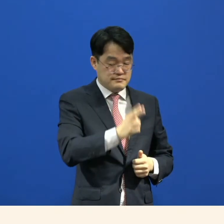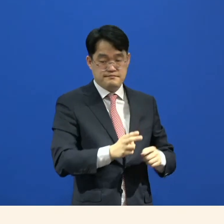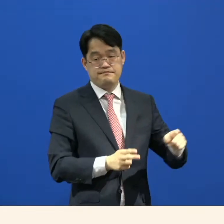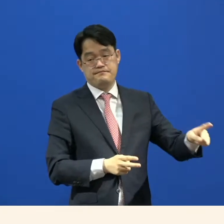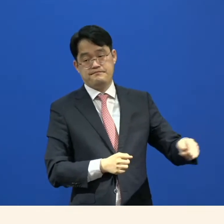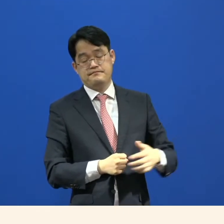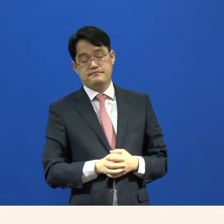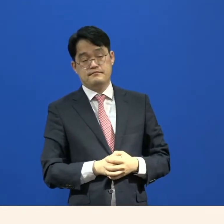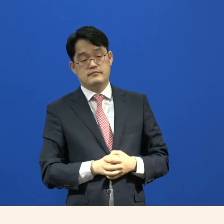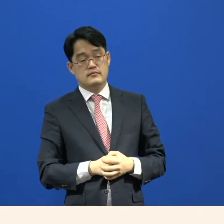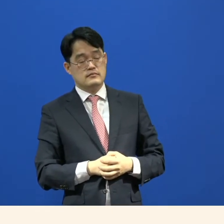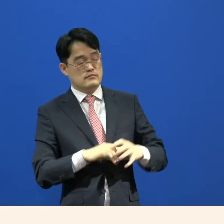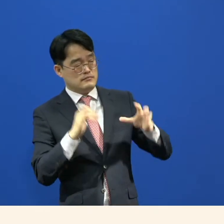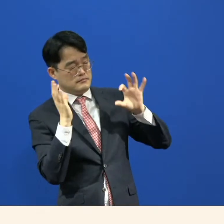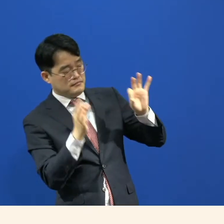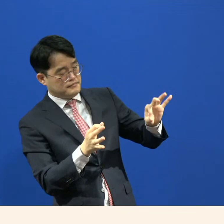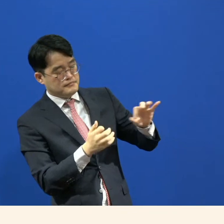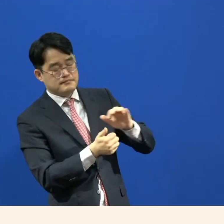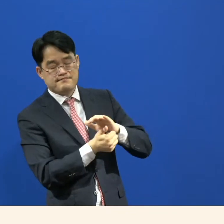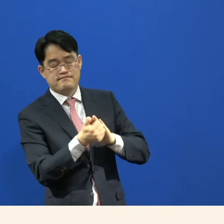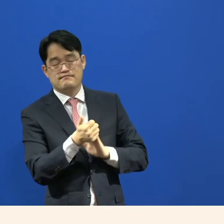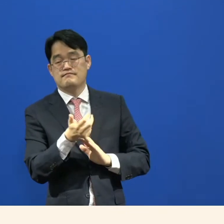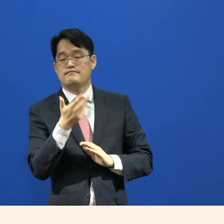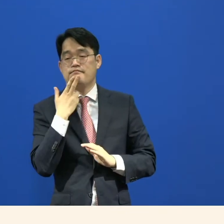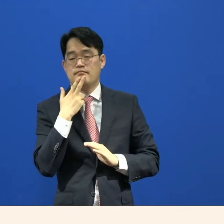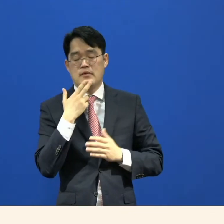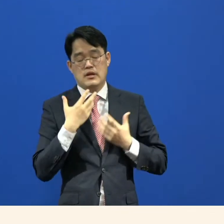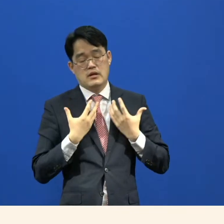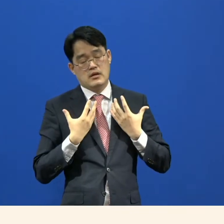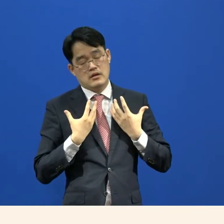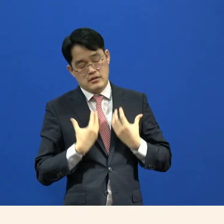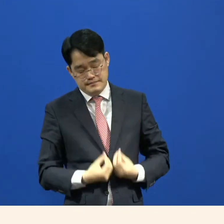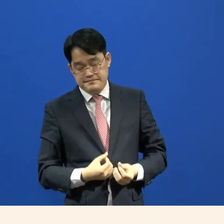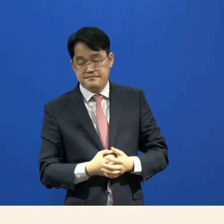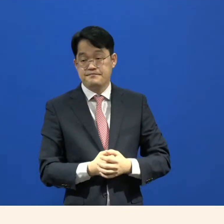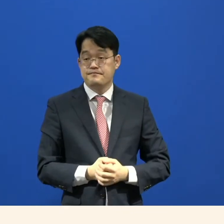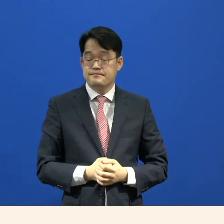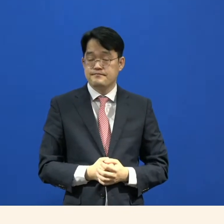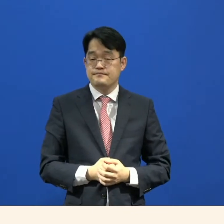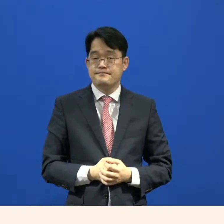그러나 여러분, 세상에 그런 모습들이 우리를 절망하게 하는 게 아닙니다.